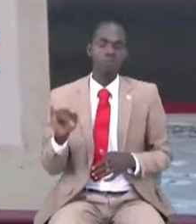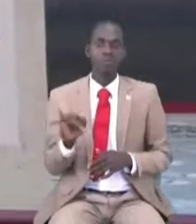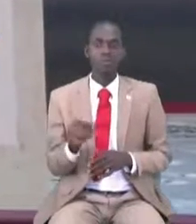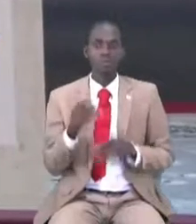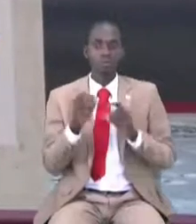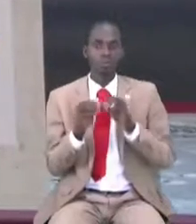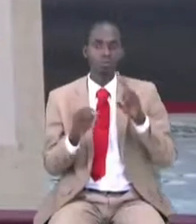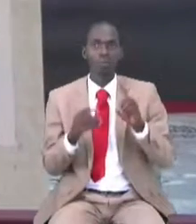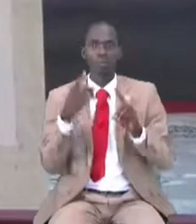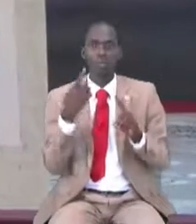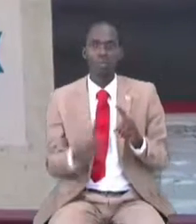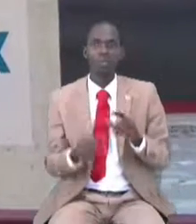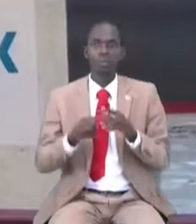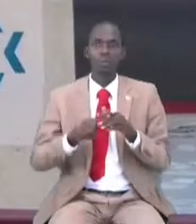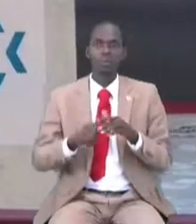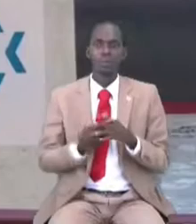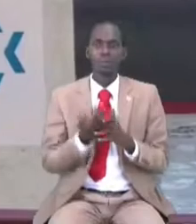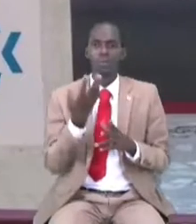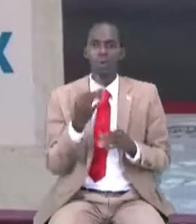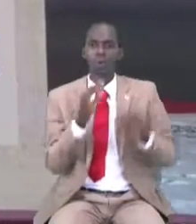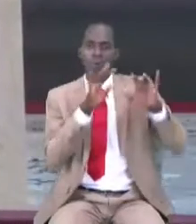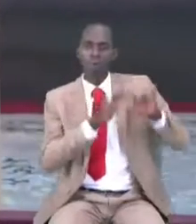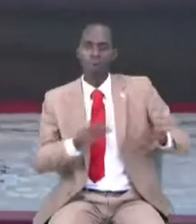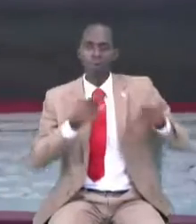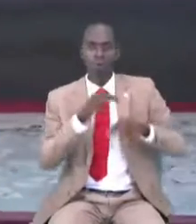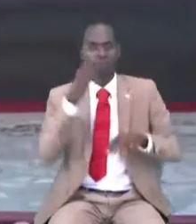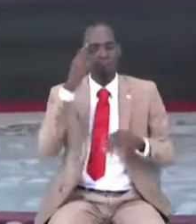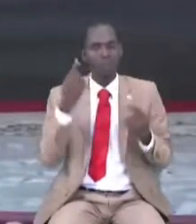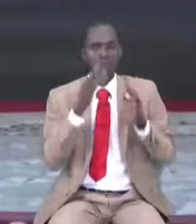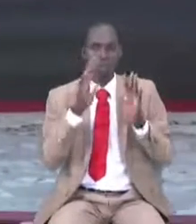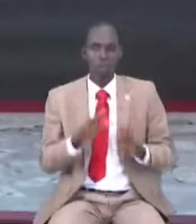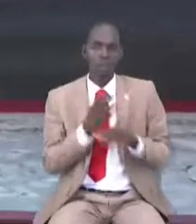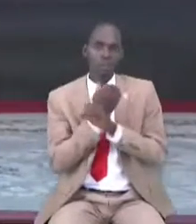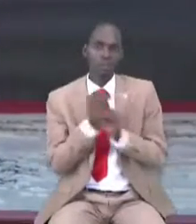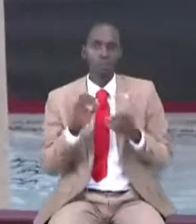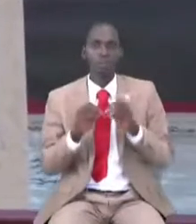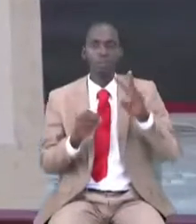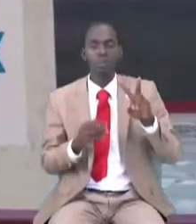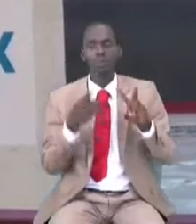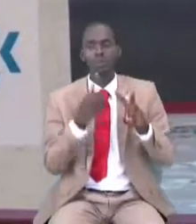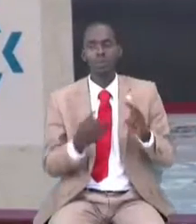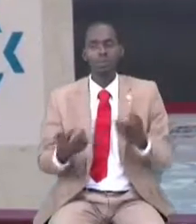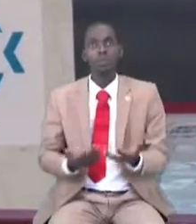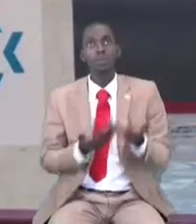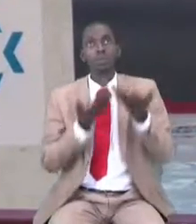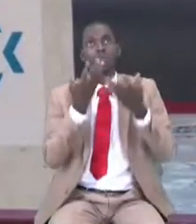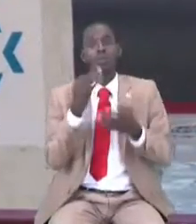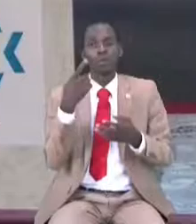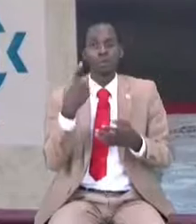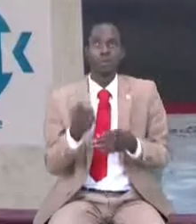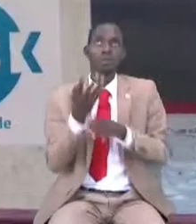2. Le sacrifice du médiateur pour notre salut. Et numéro 3.